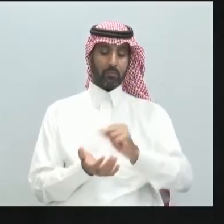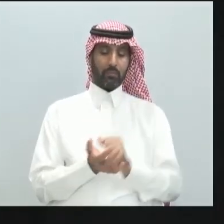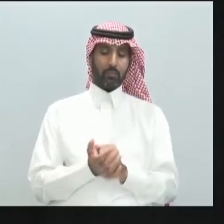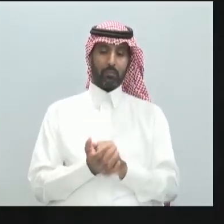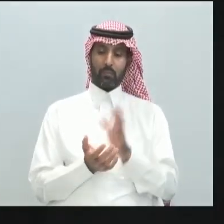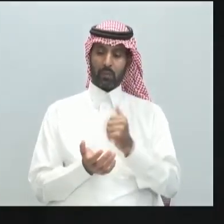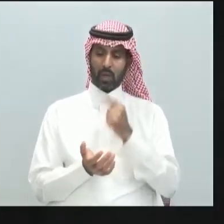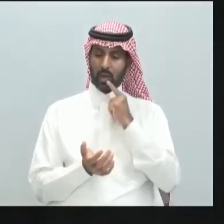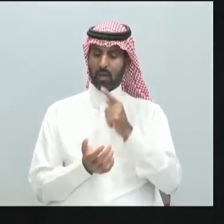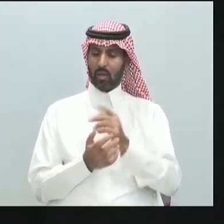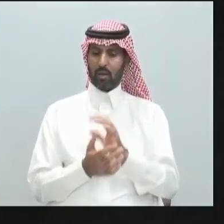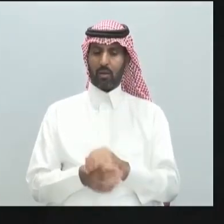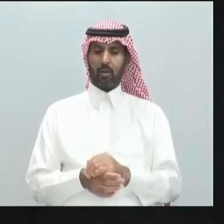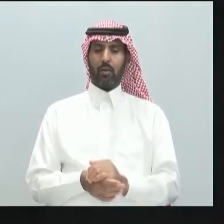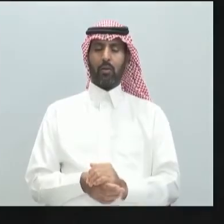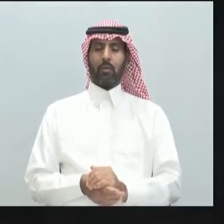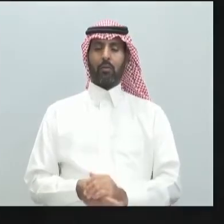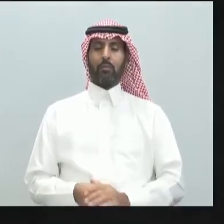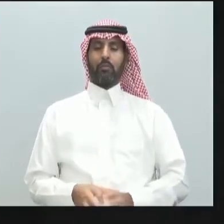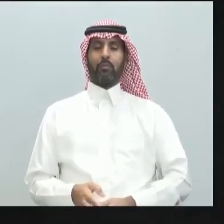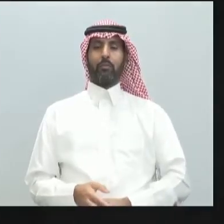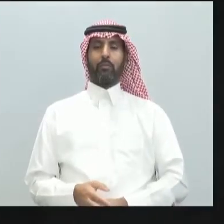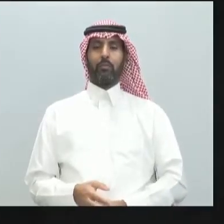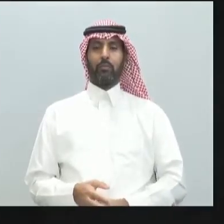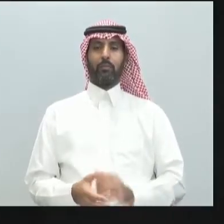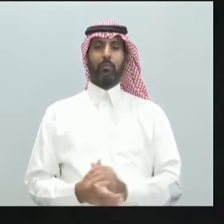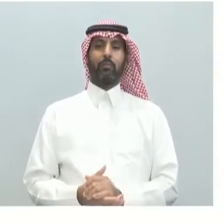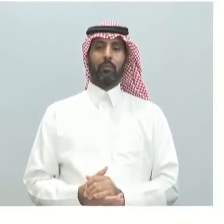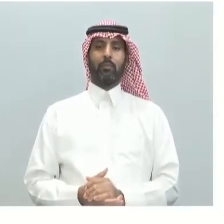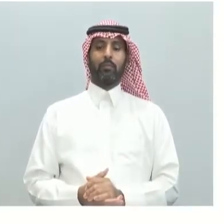خاليا من الاوبئه والامراض